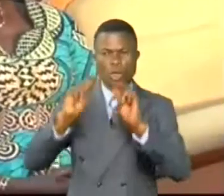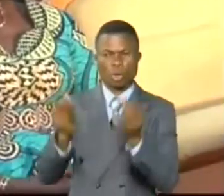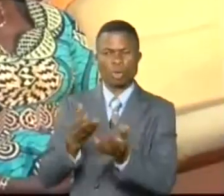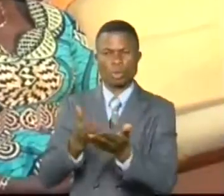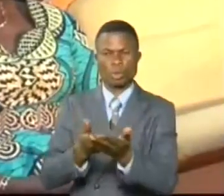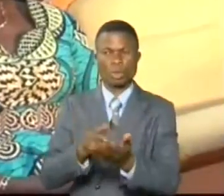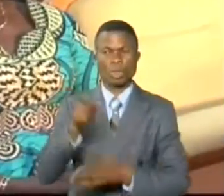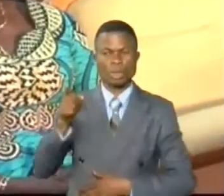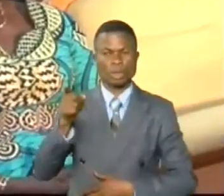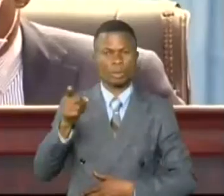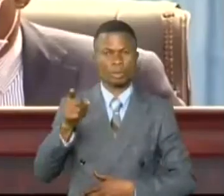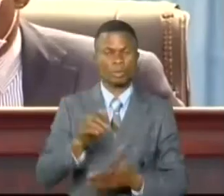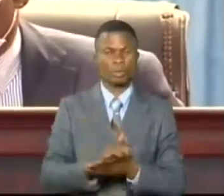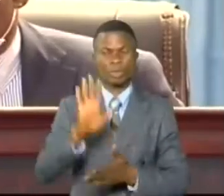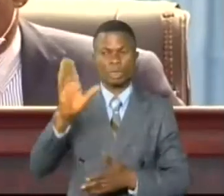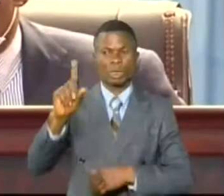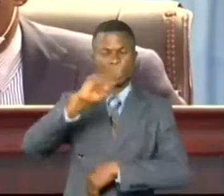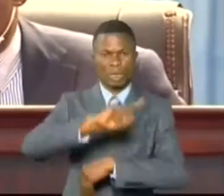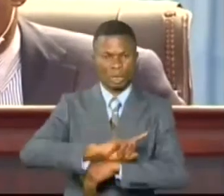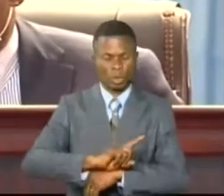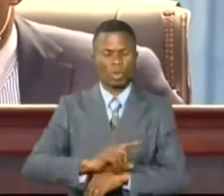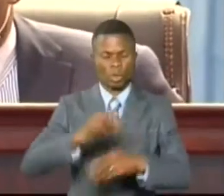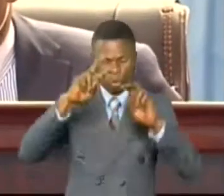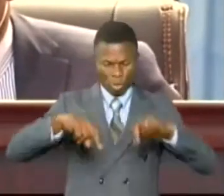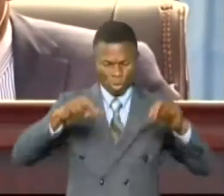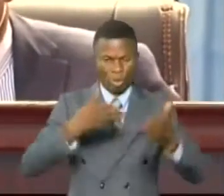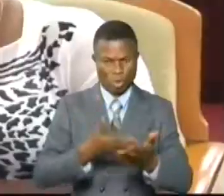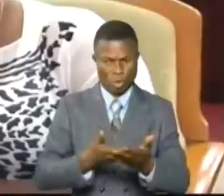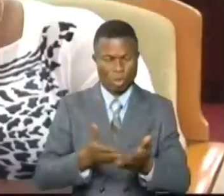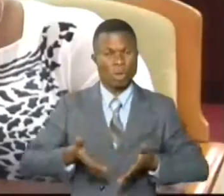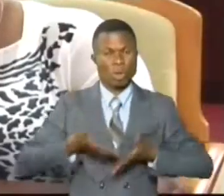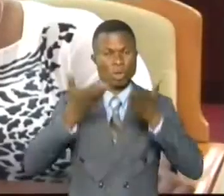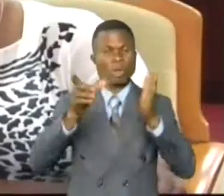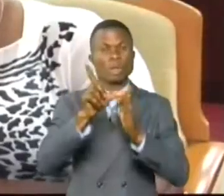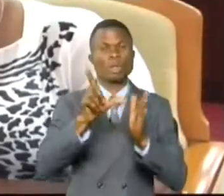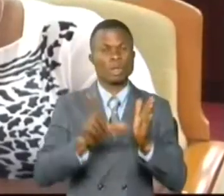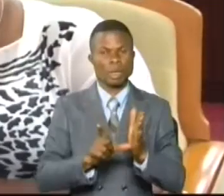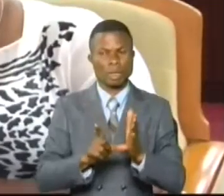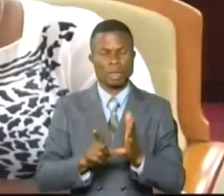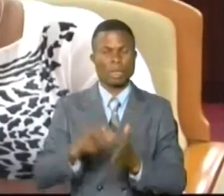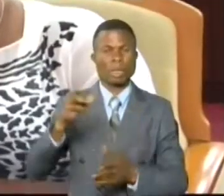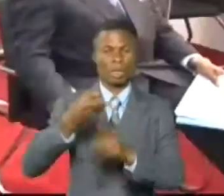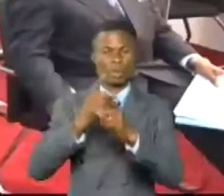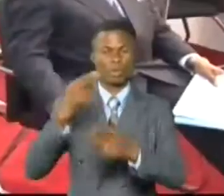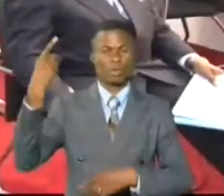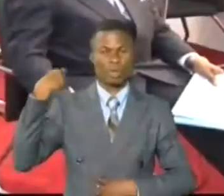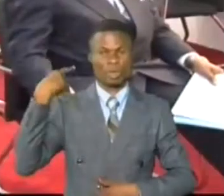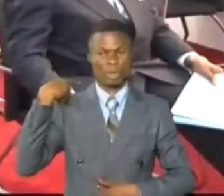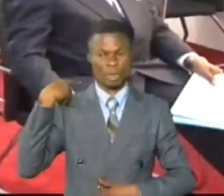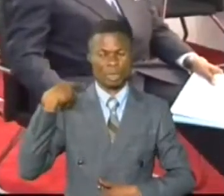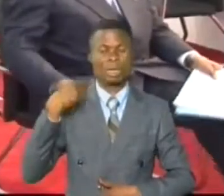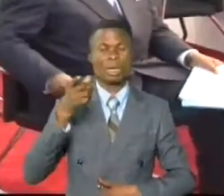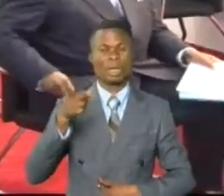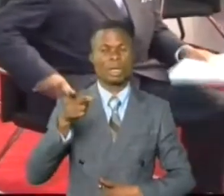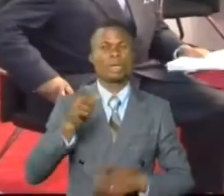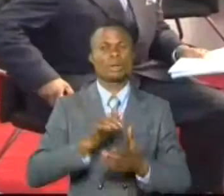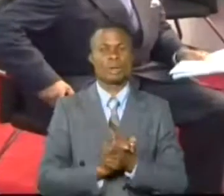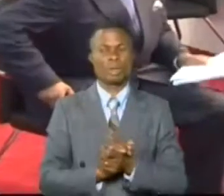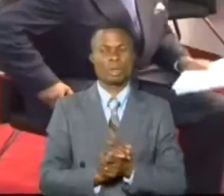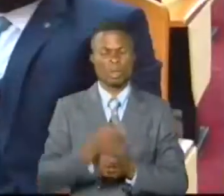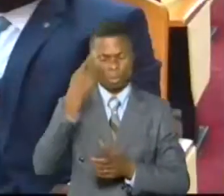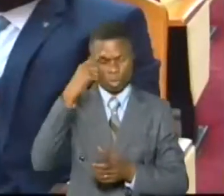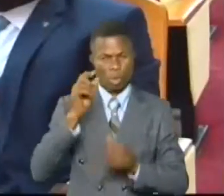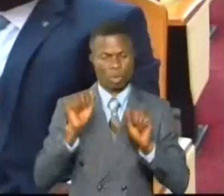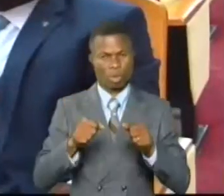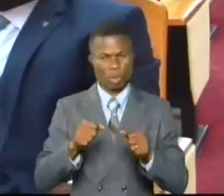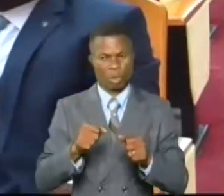Cette dernière a 5 jours pour toiletter le texte. Cette proposition de loi du député national Elvis Mutiriwa Bachara pourrait, dans